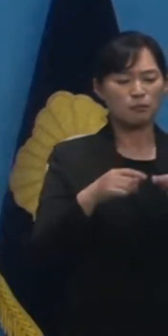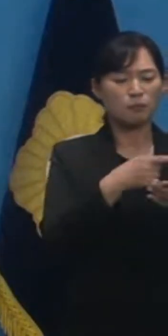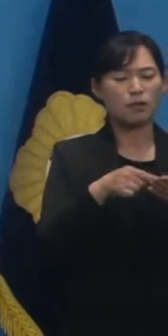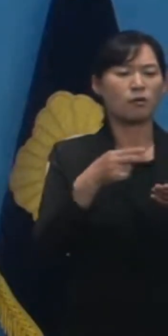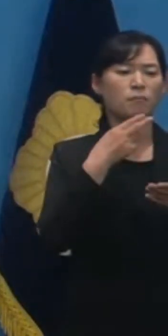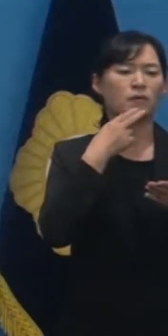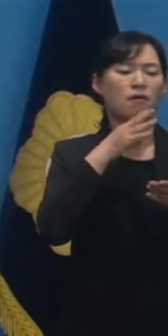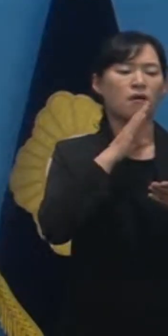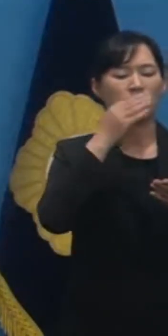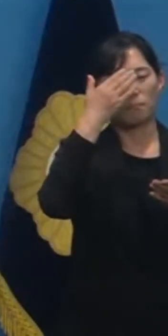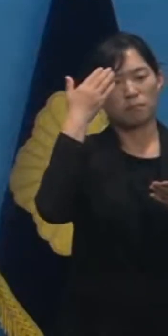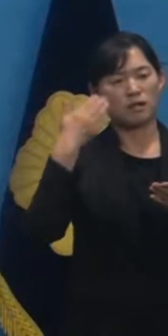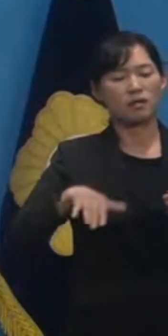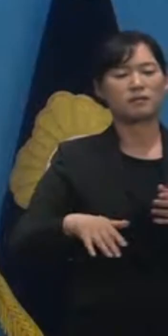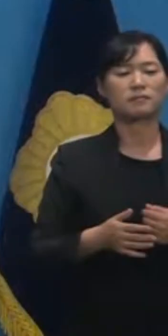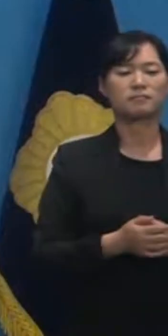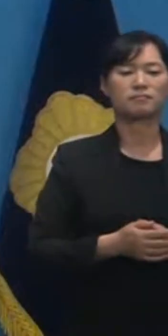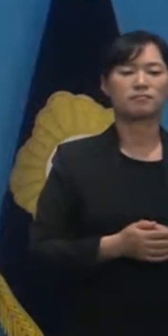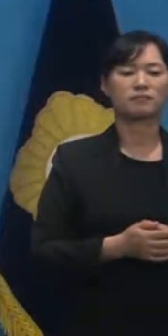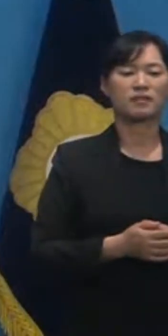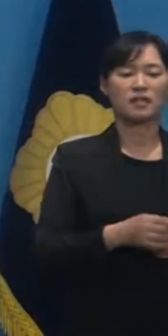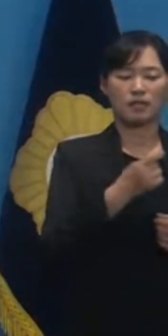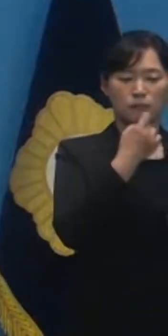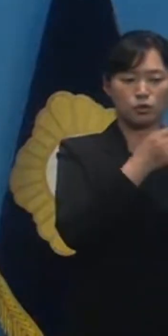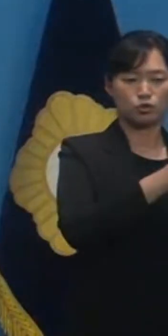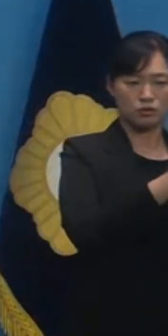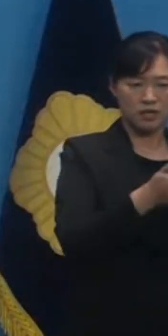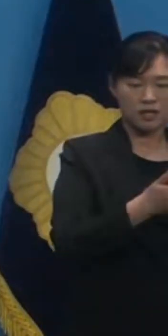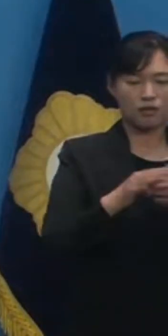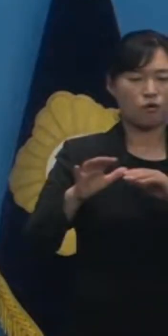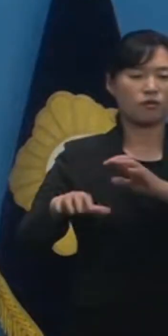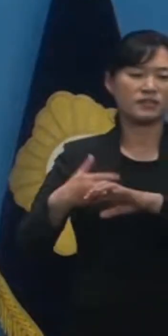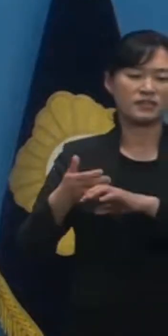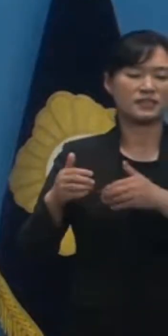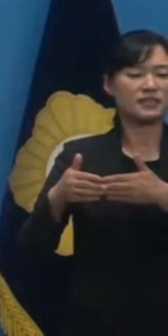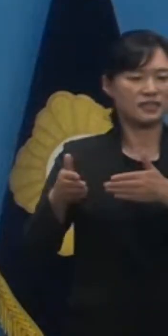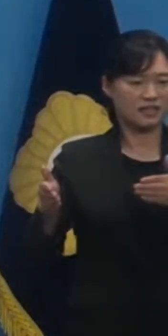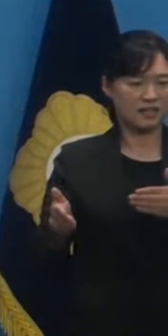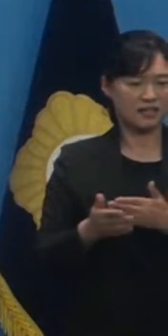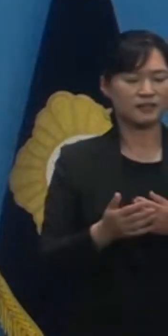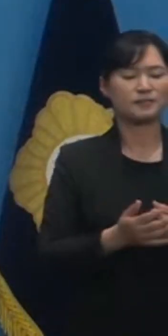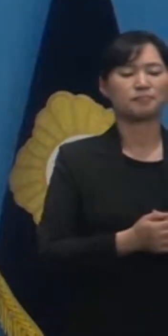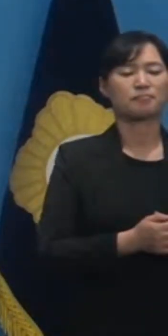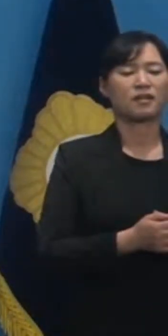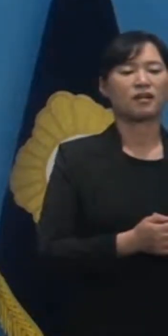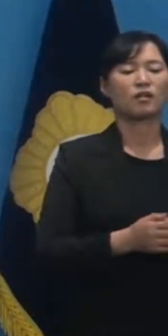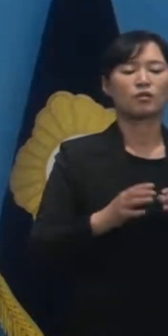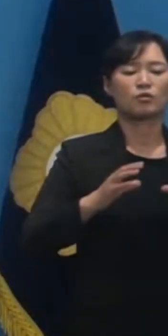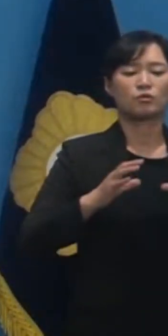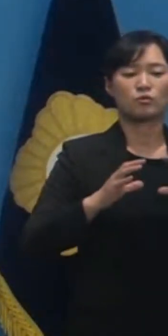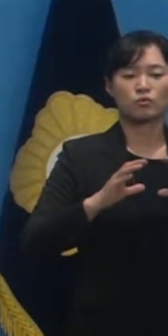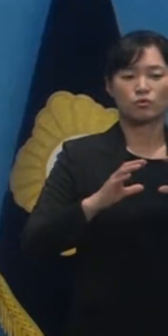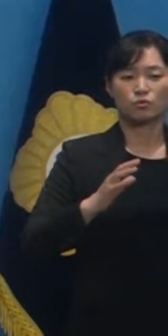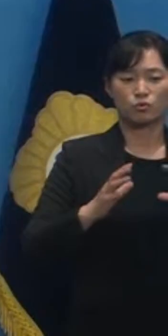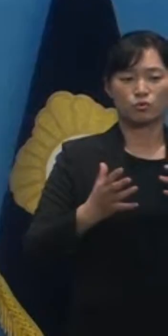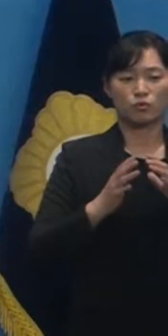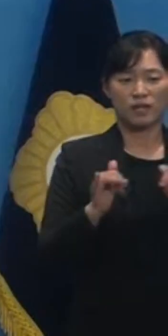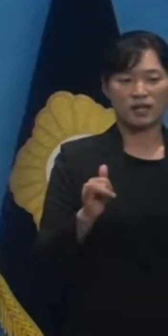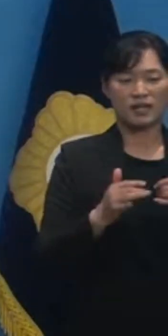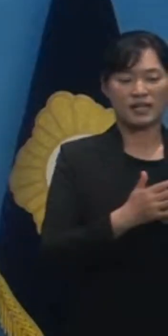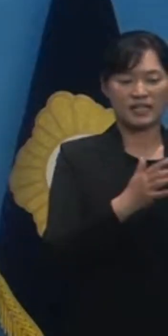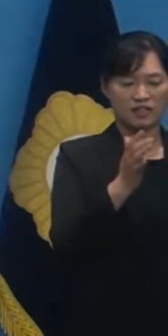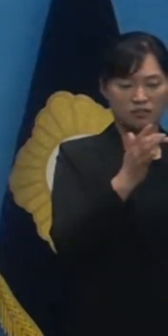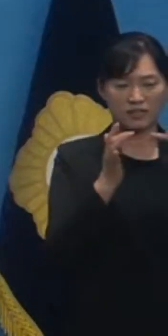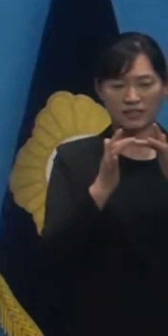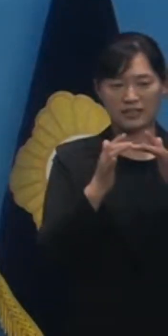것이 다행입니다. 국회 더불어민주당 조국혁신당 과방위 위원 1동은 국가통신보안 인프라 고도화에